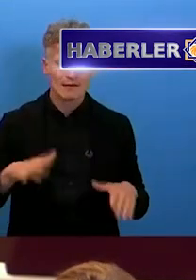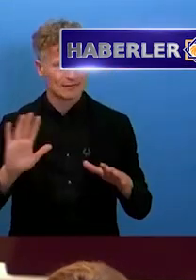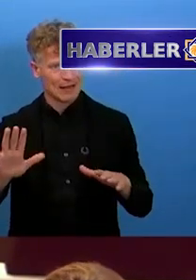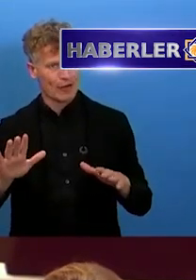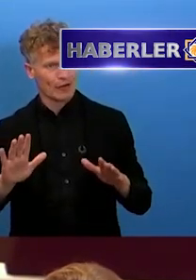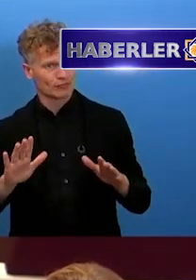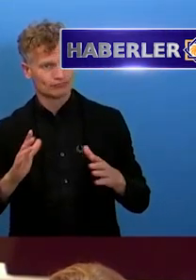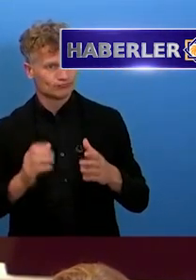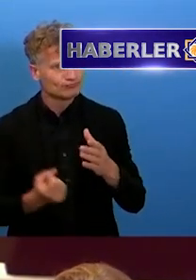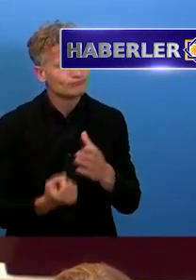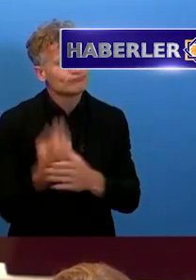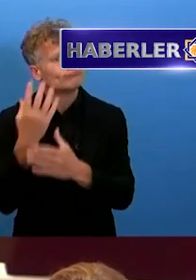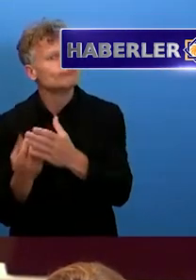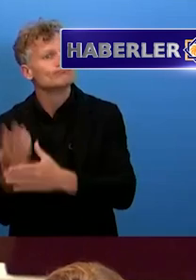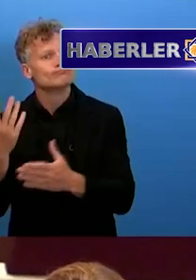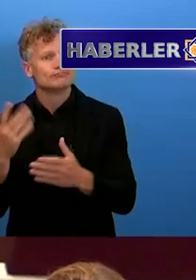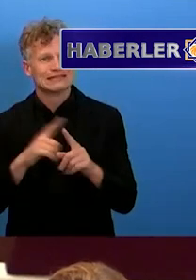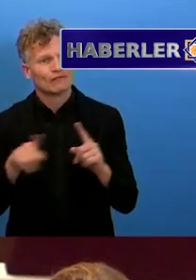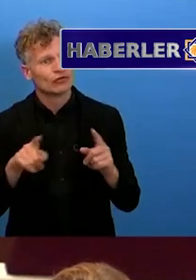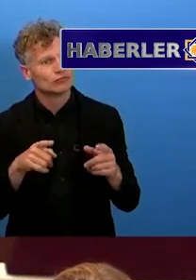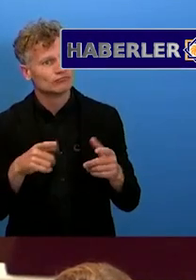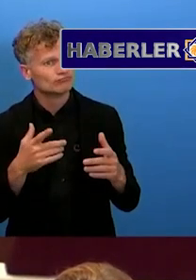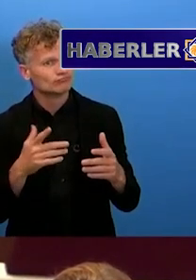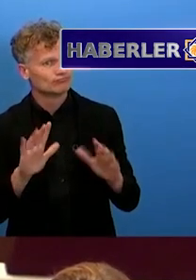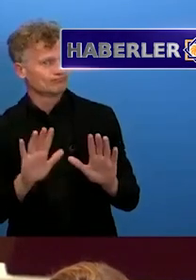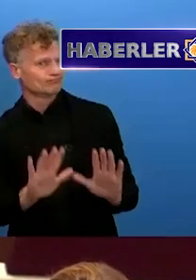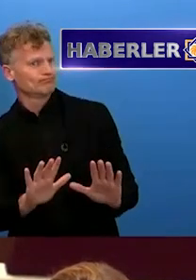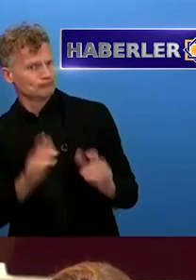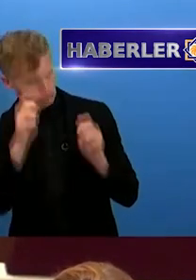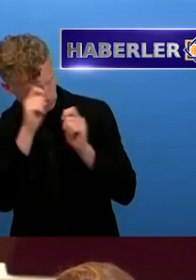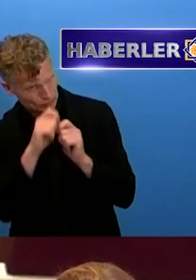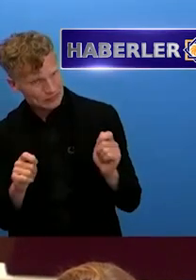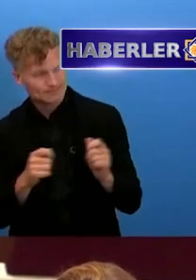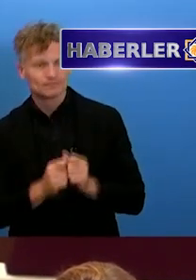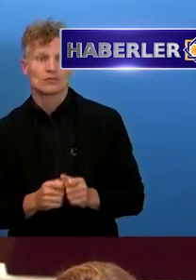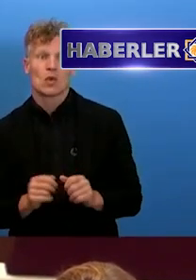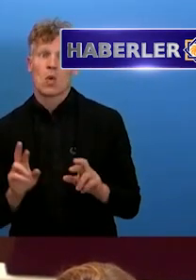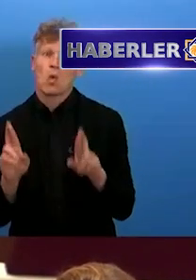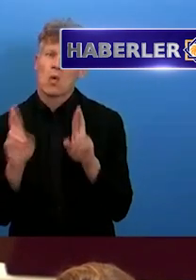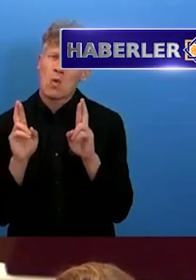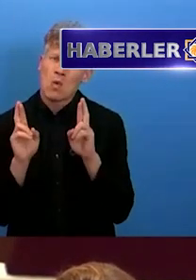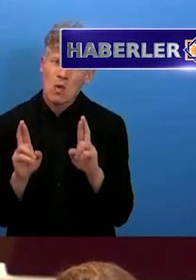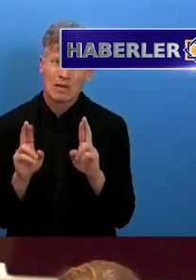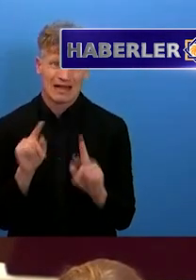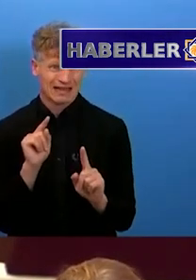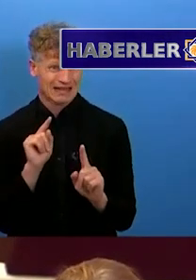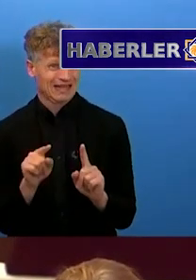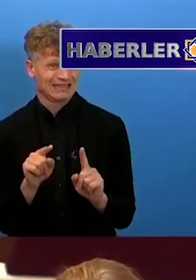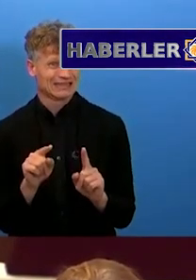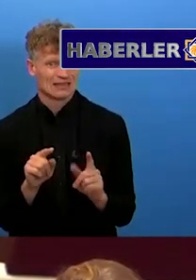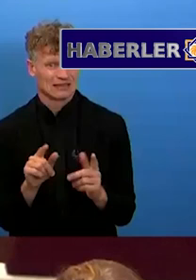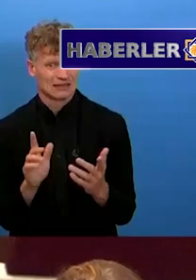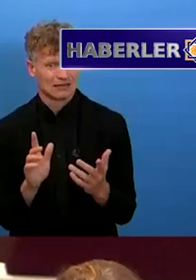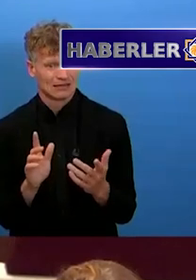karşı karşıya olan bir lehçeyi konuşan Ermenileri ata topraklarından sürüldü. Batı Ermenistan Cumhuriyeti